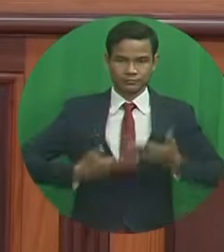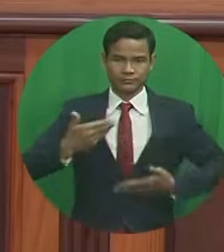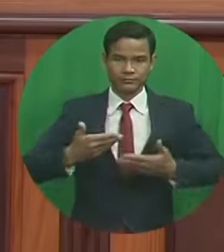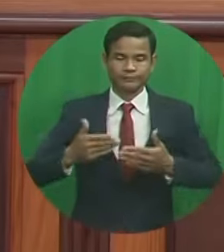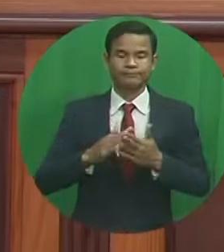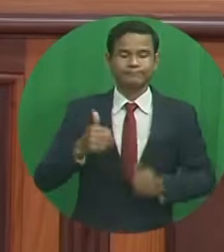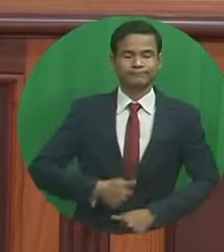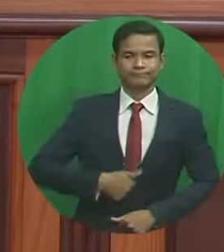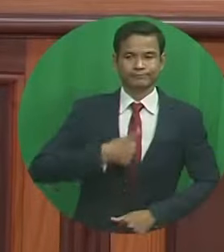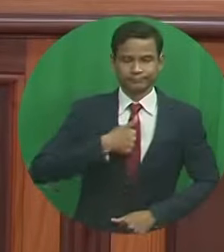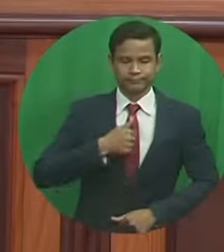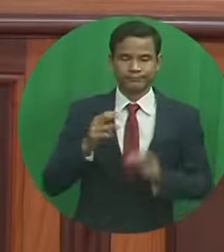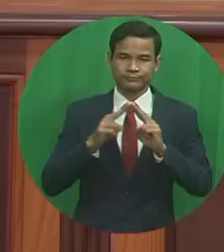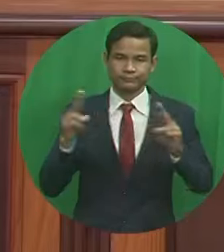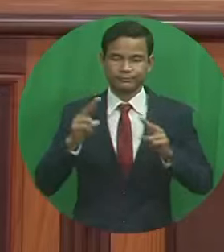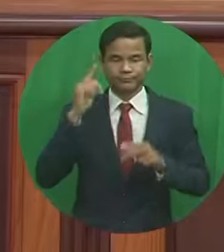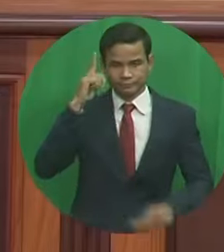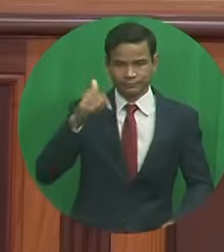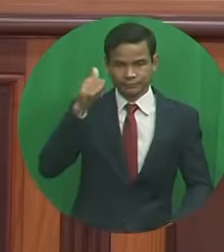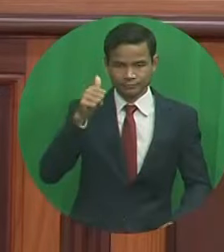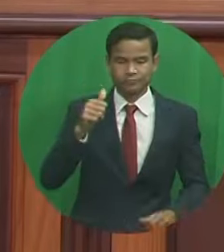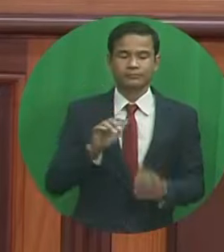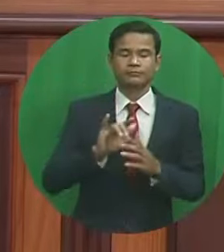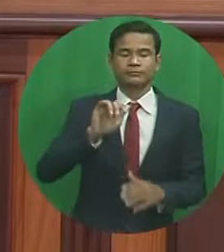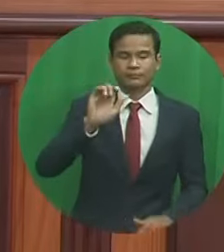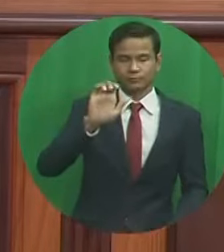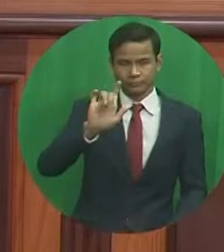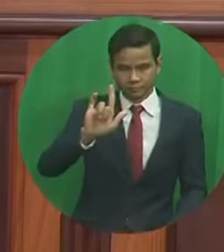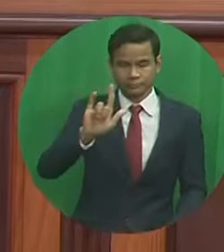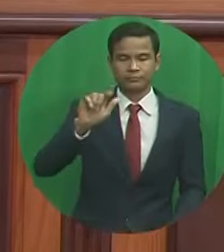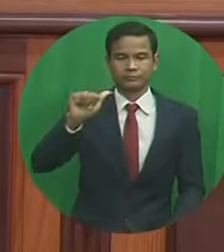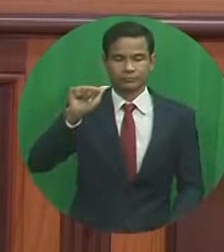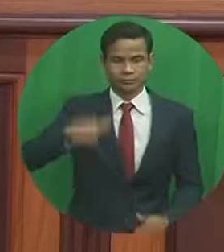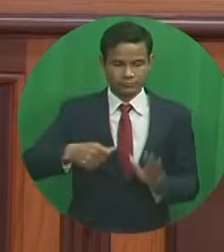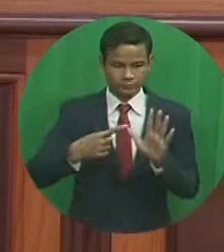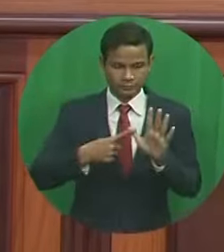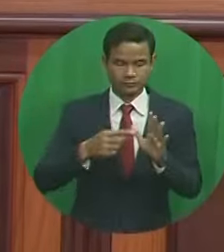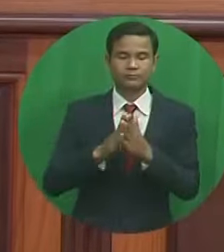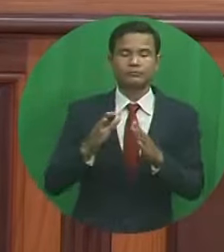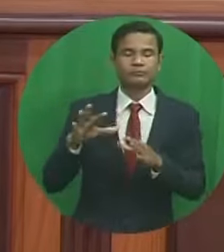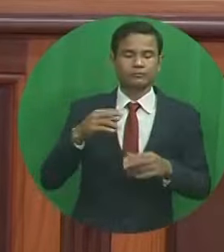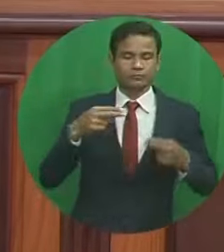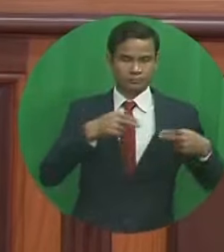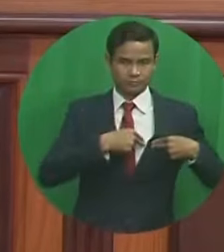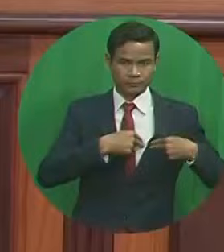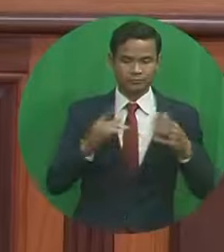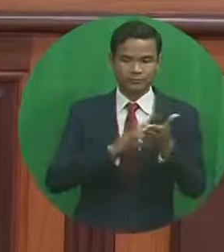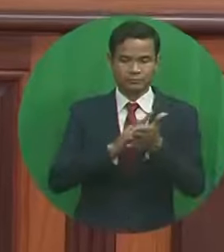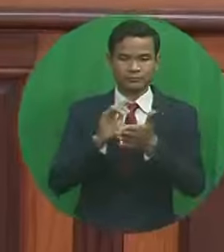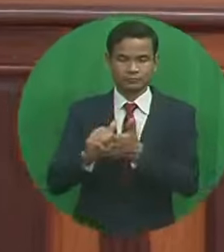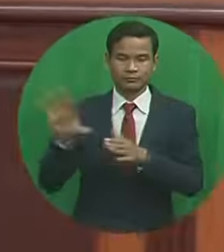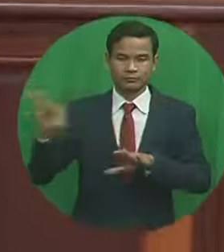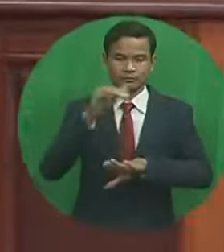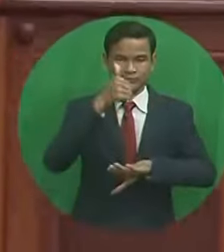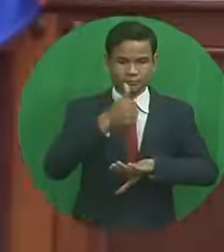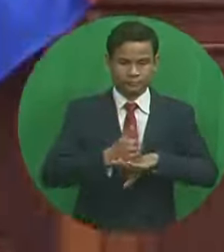ងមានមោទនភាពជាទីបំផុតដែលលោកជំទាវទូតបញ្ញាទទួលបានសេចក្តីទុកចិត្តពីរាជរដ្ឋាភិបាលក្នុងការតែងតាំងជាឯកអ